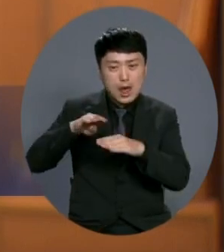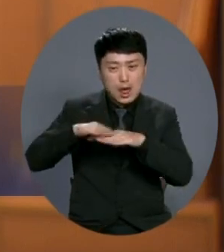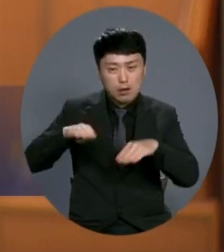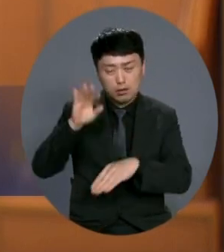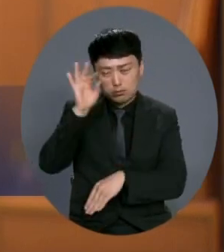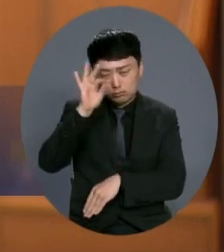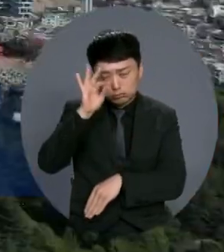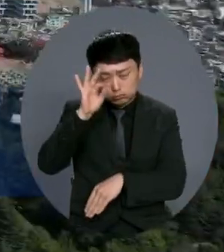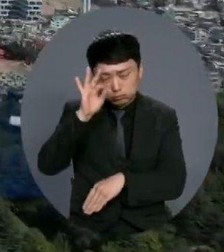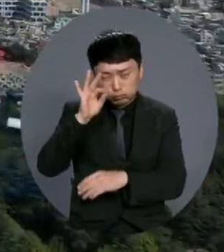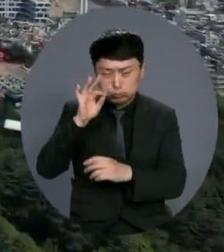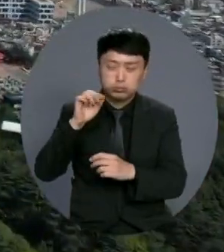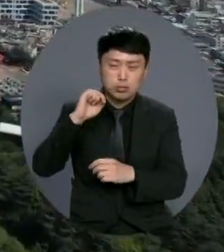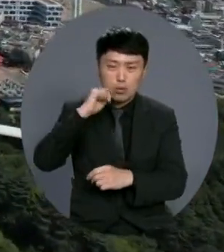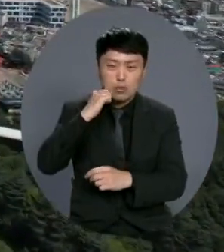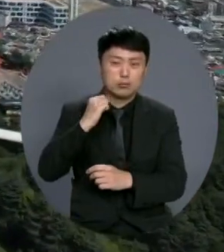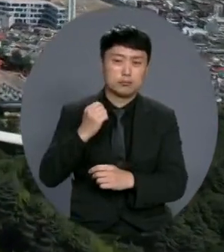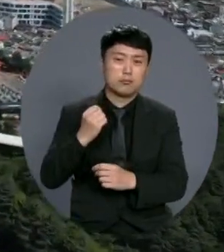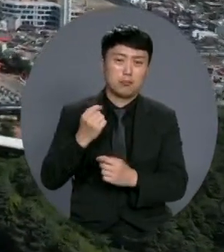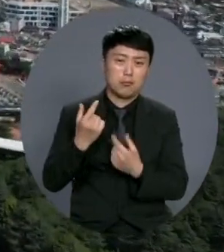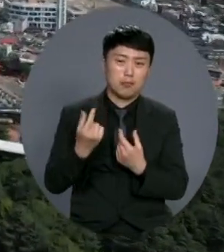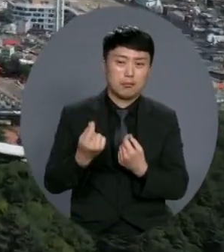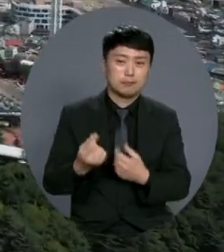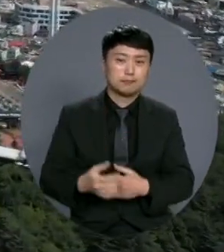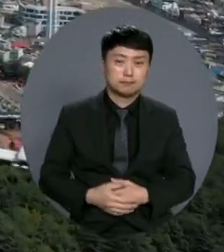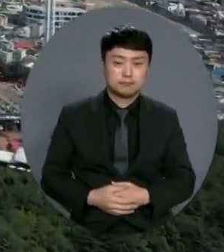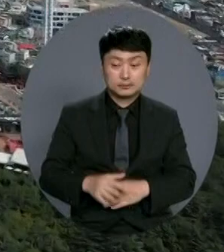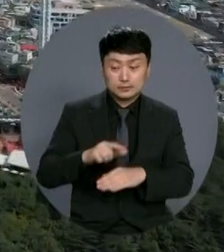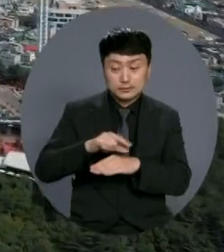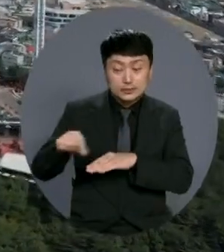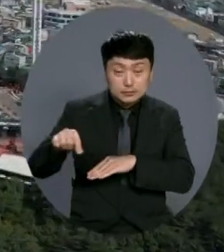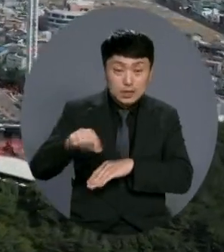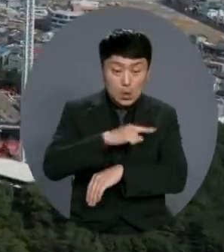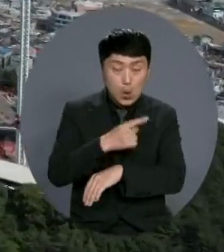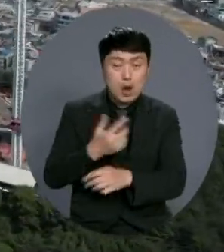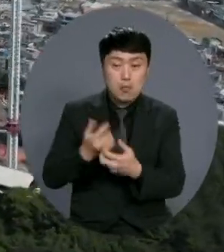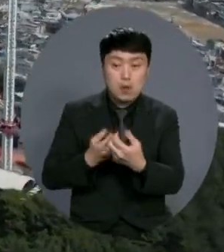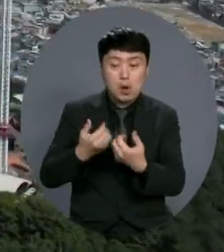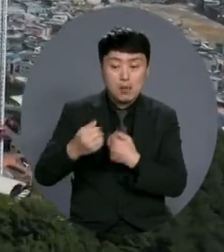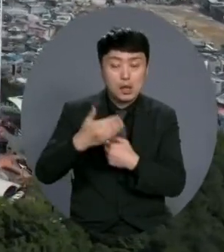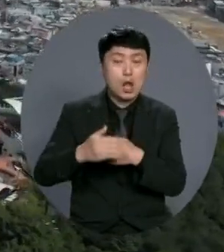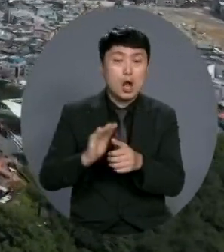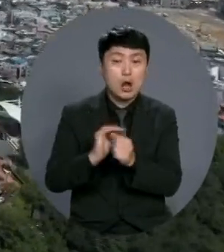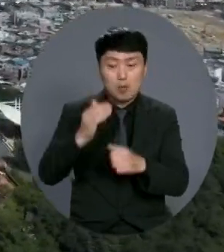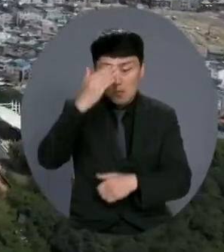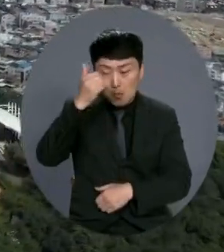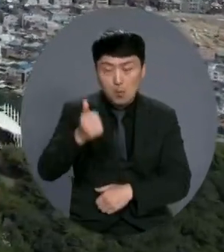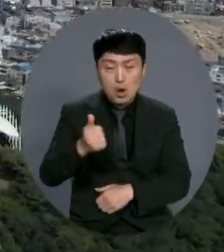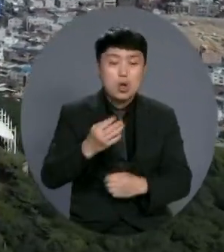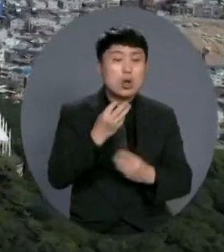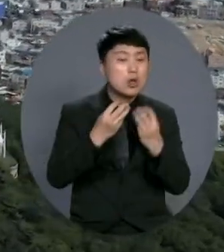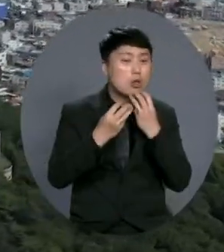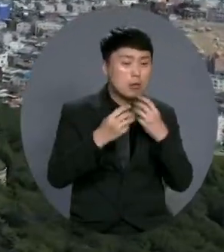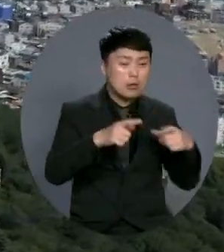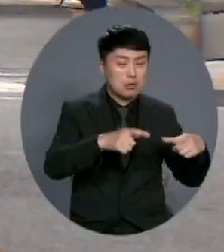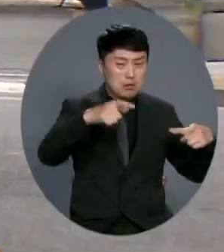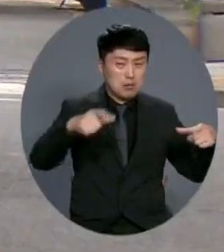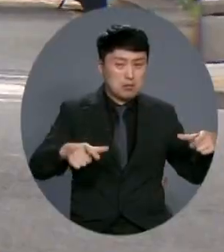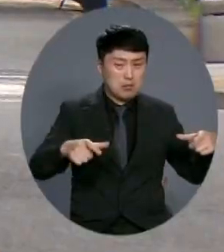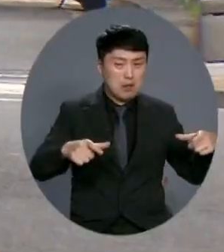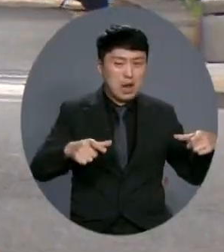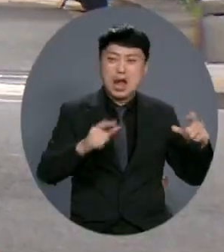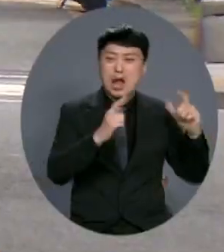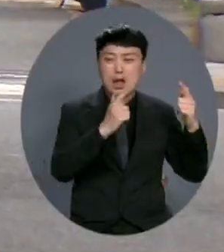찾기가 어렵습니다 지방분권운동 대구경북 본부는 이른바 메가시티 정책을 서울에 접목할게